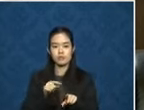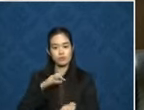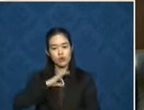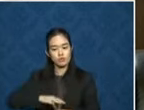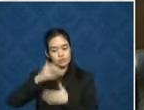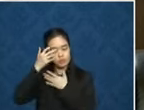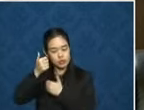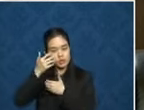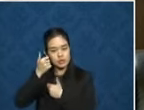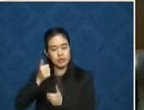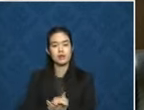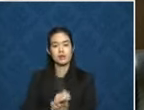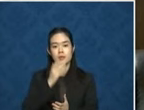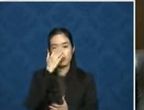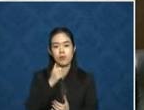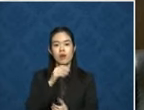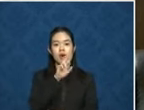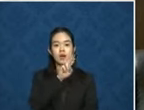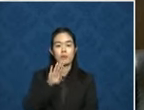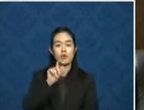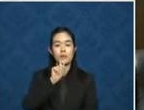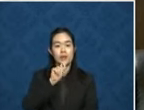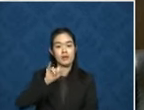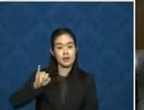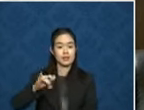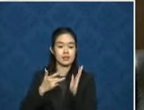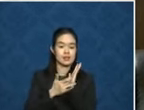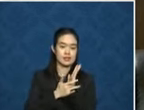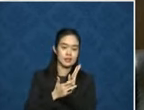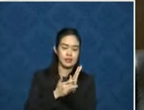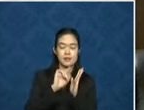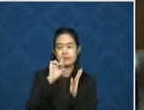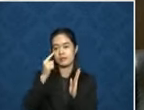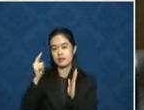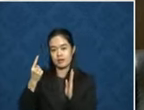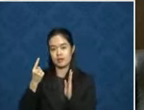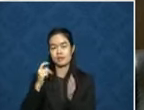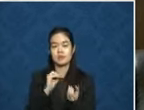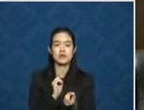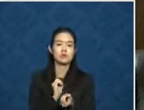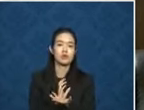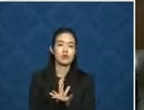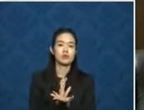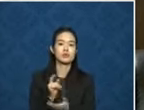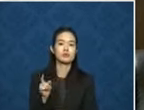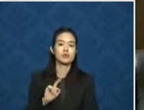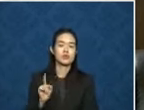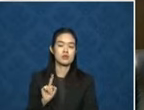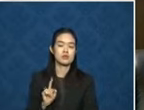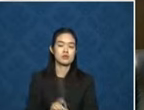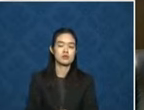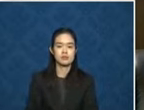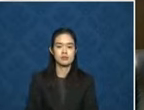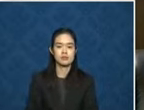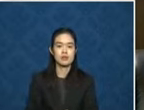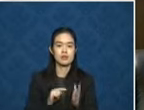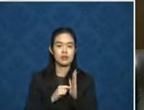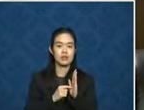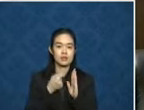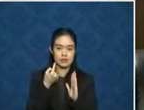AI หรือปัญญาประดิษฐ์นั้นหรือเทคโนโลยีดิจิทัลนั้นมีผลกระทบในวงกว้างจริงๆครับตั้ง